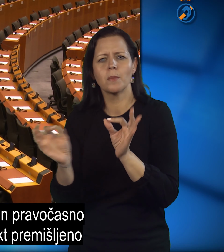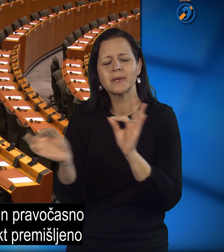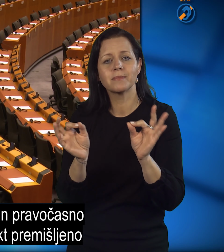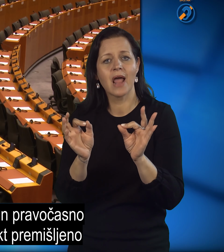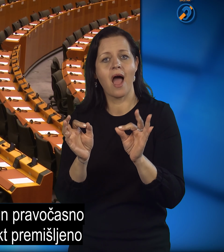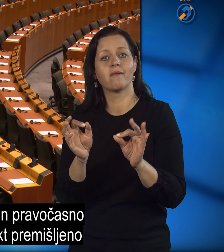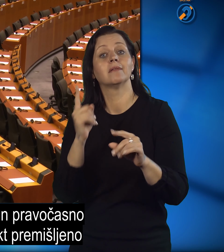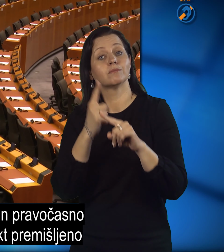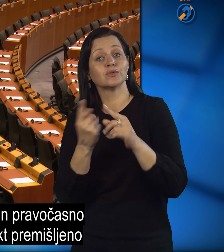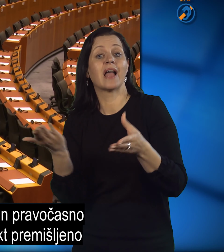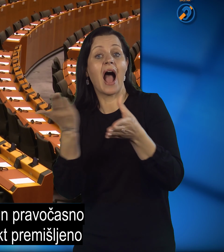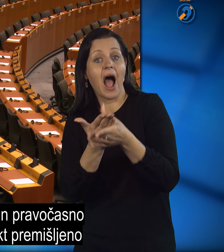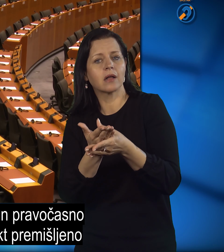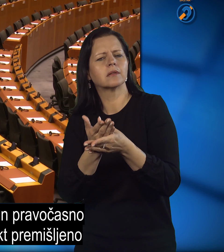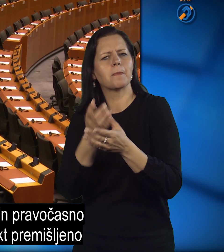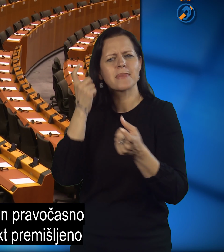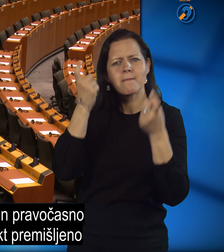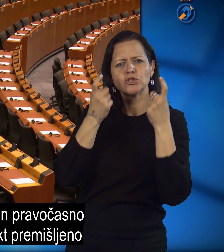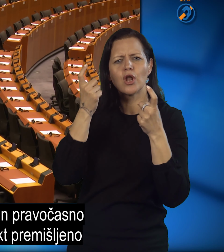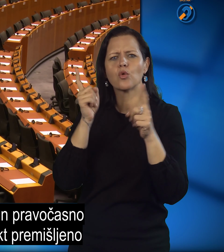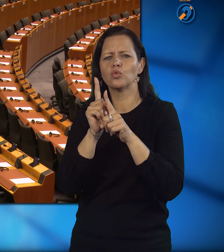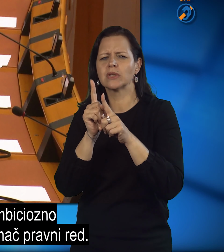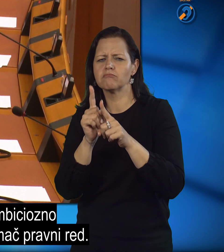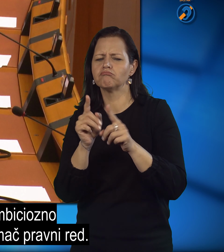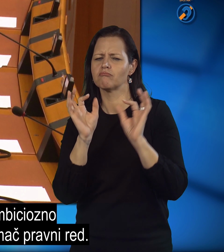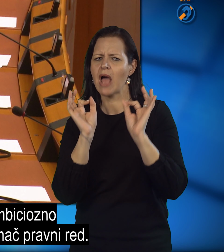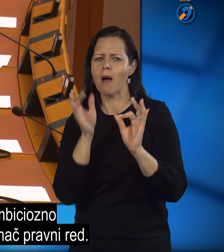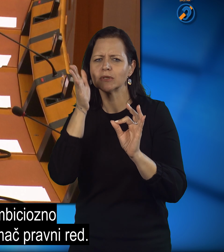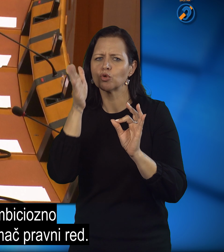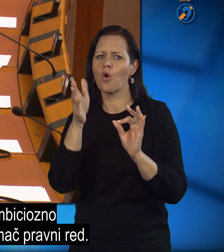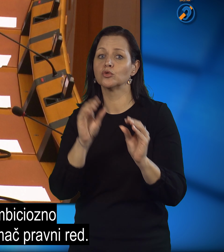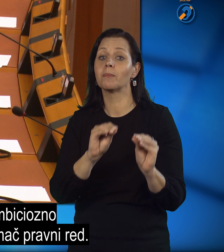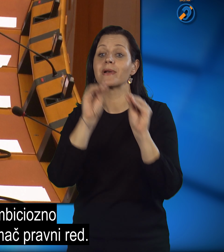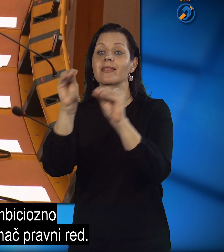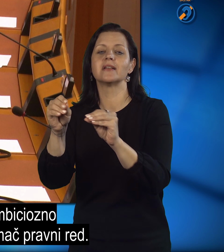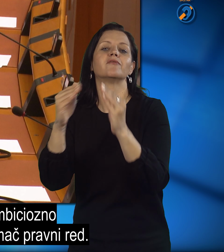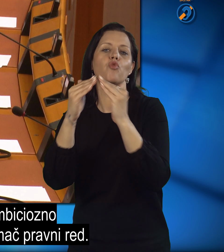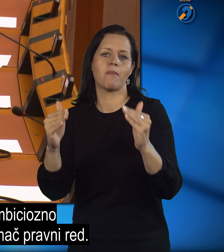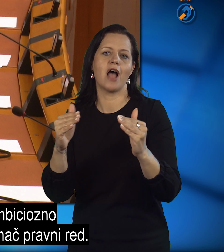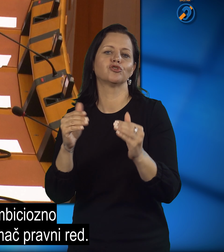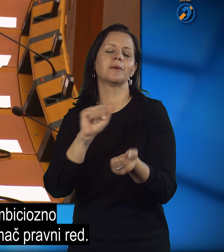ter akt premišljeno in tudi ambiciozno prenese v domači pravni red.